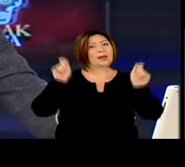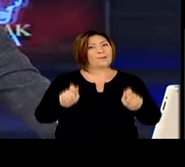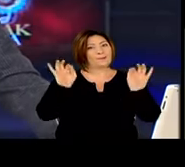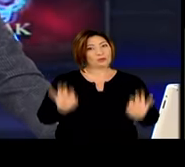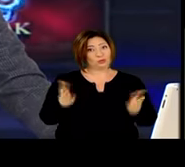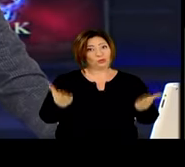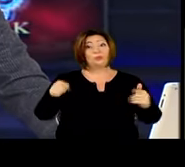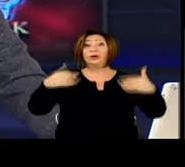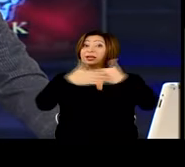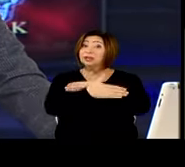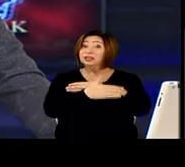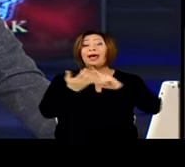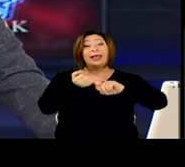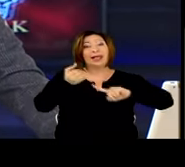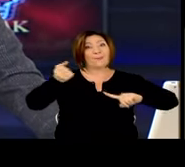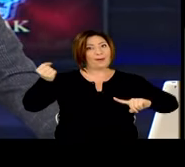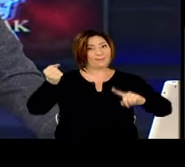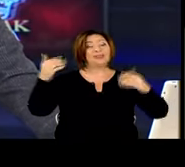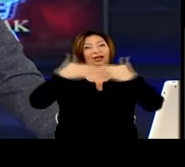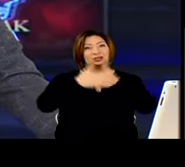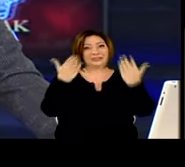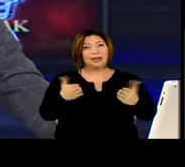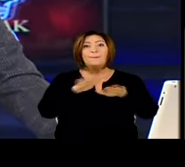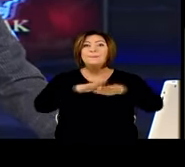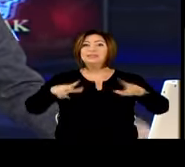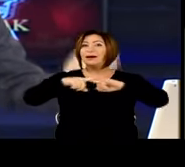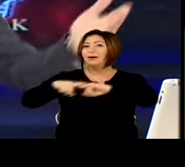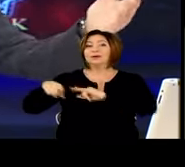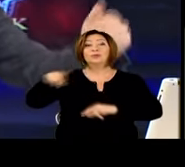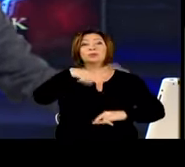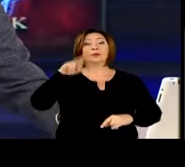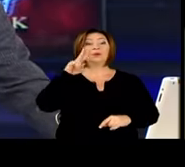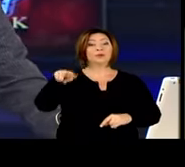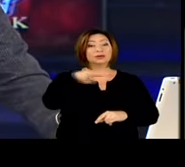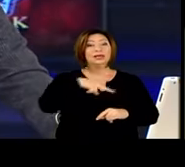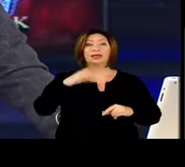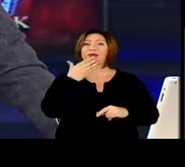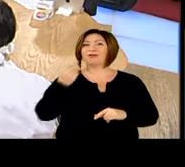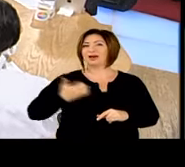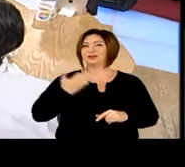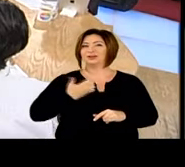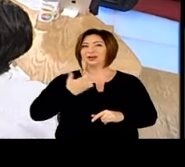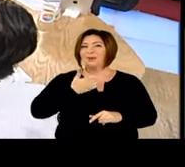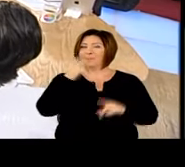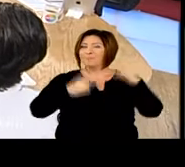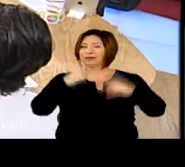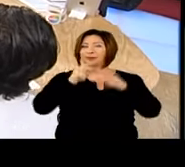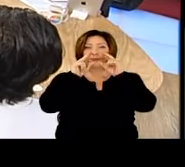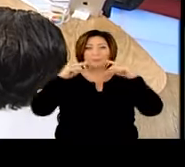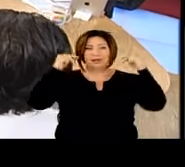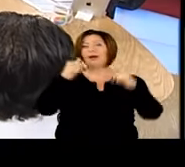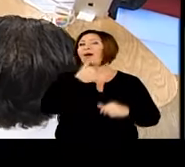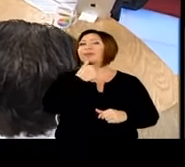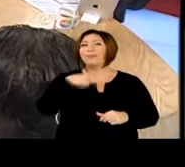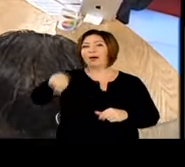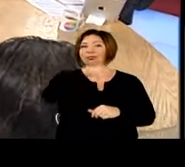yapıyoruz. Bu gece kebap gecesi. Masanın üzerinden ve burada oturan yakışıklı, bazı bıyıklı adamlardan